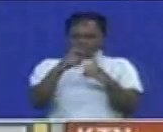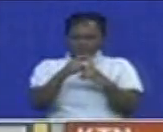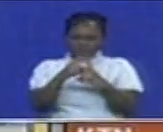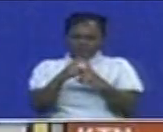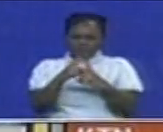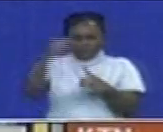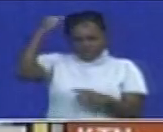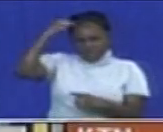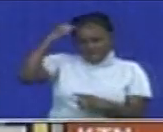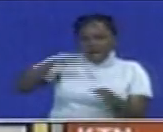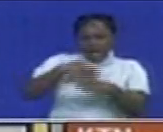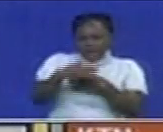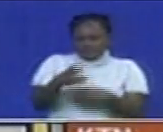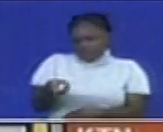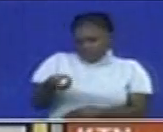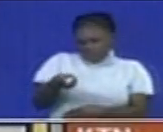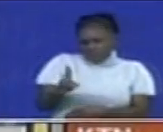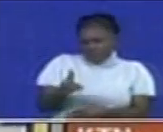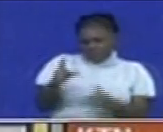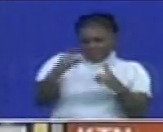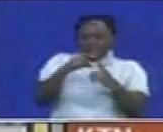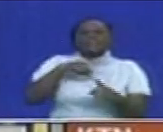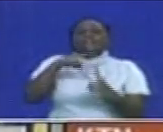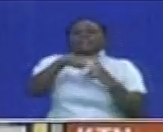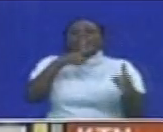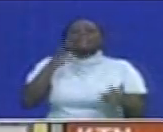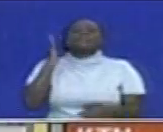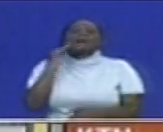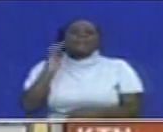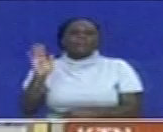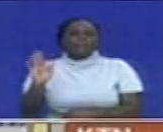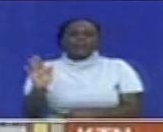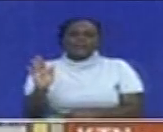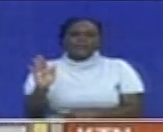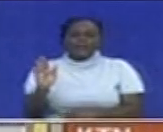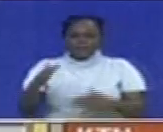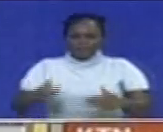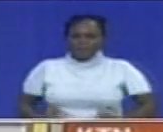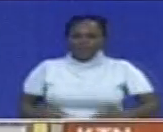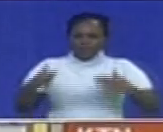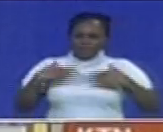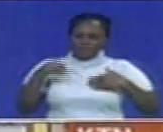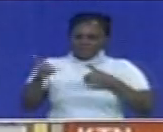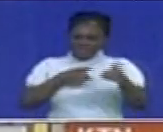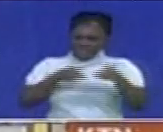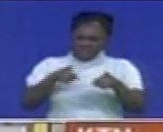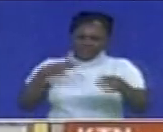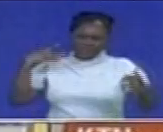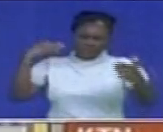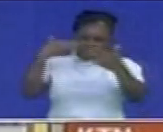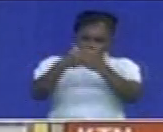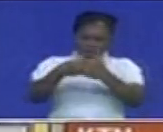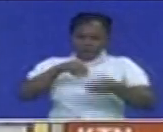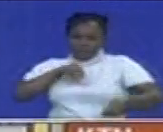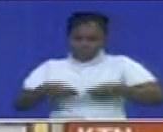kichwa chake baada ya risasi hiyo kumuua mamake katika shambulizi hilo. Mwili wa Veronica unasafirishwa hadi Busia